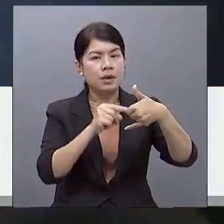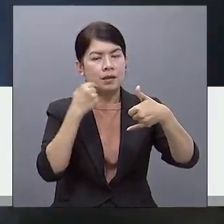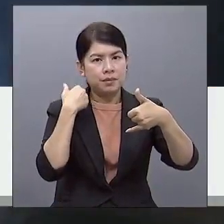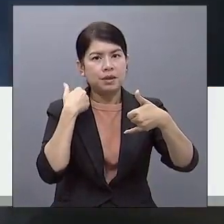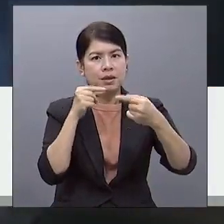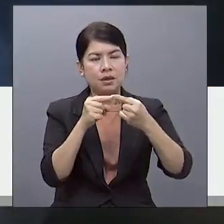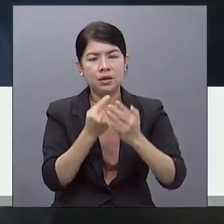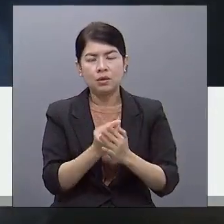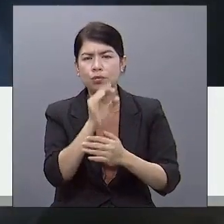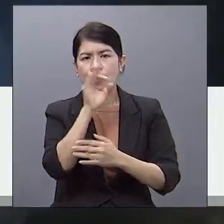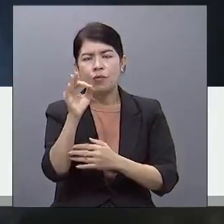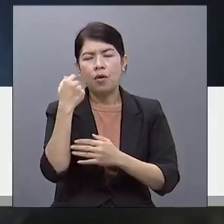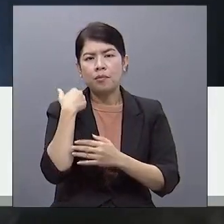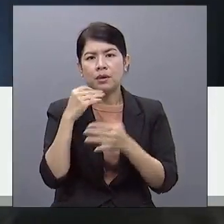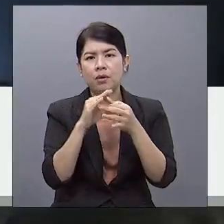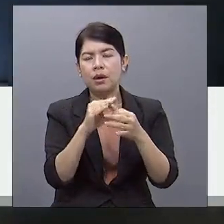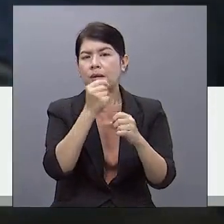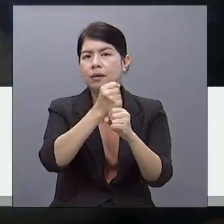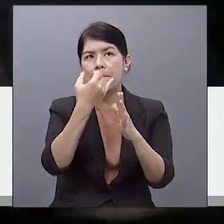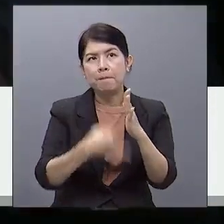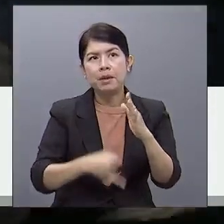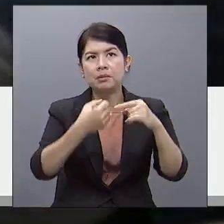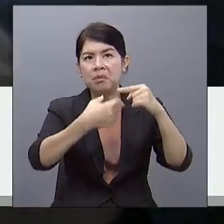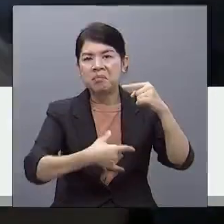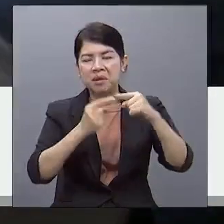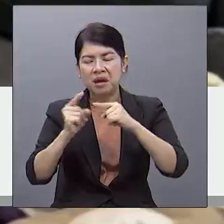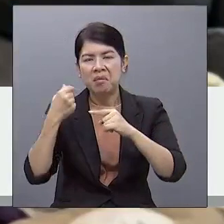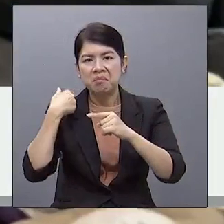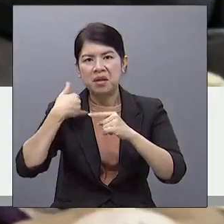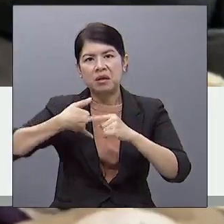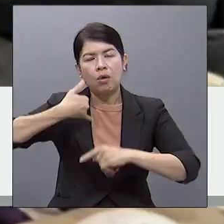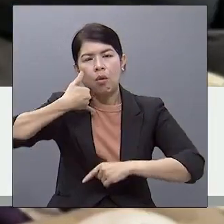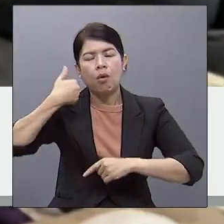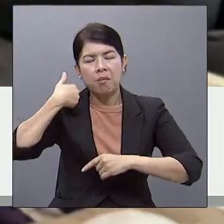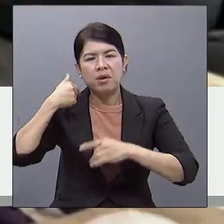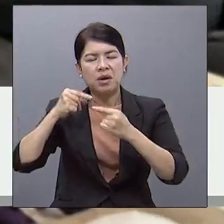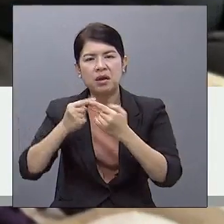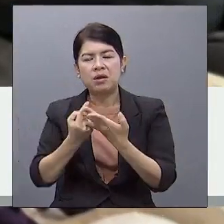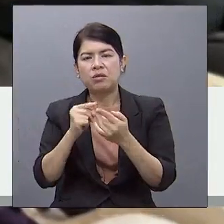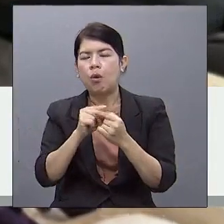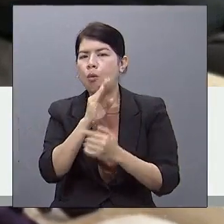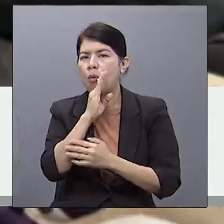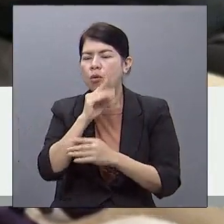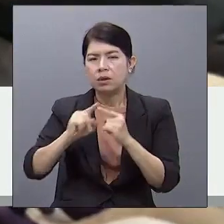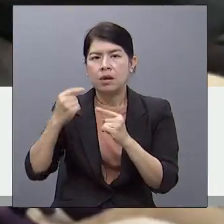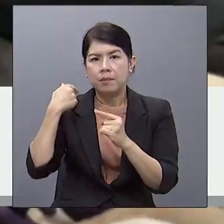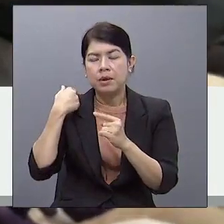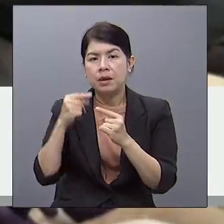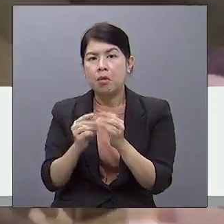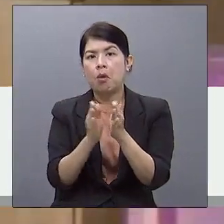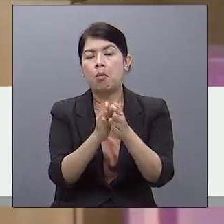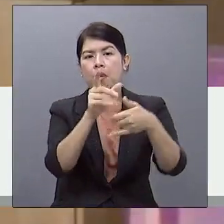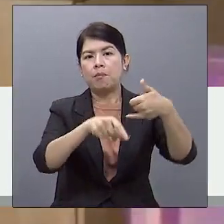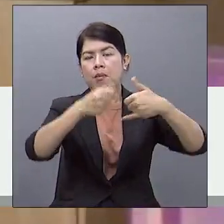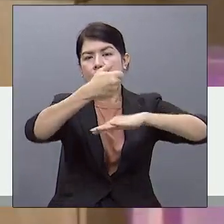อื่นที่ตกค้างทั้งร่วมขบวนการ Call Centerส่วนข้อหาร่วมกับสารวัตรตัวเกี่ยวข้องกับเว็บ